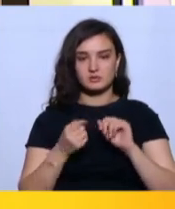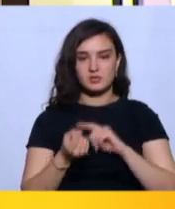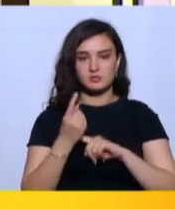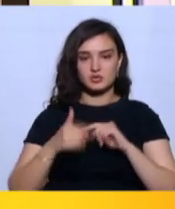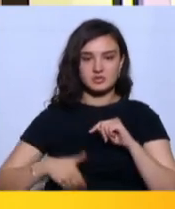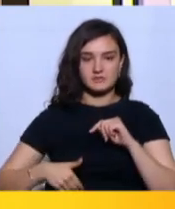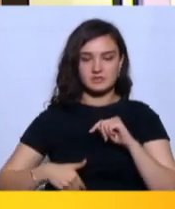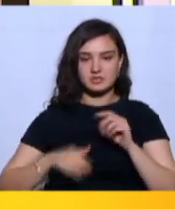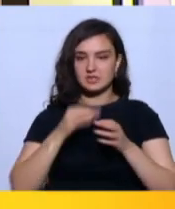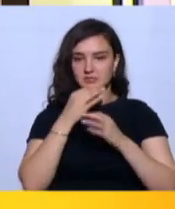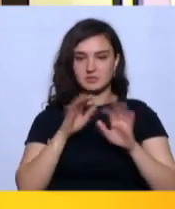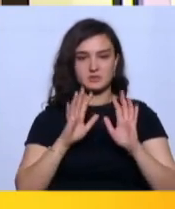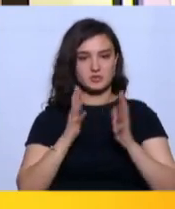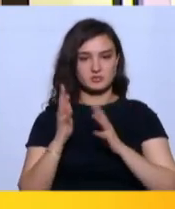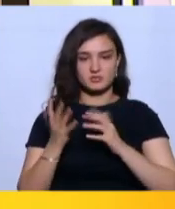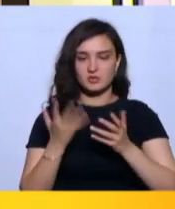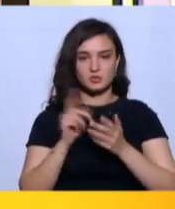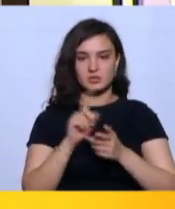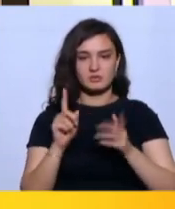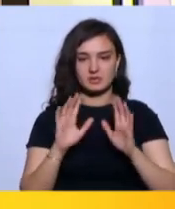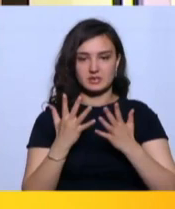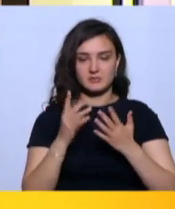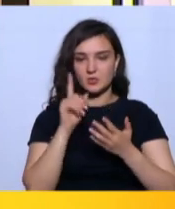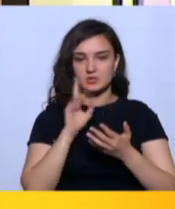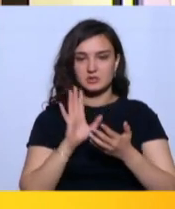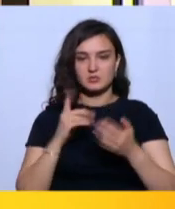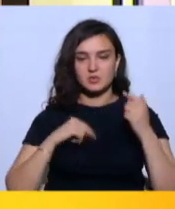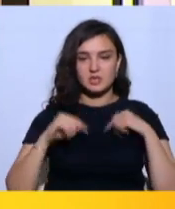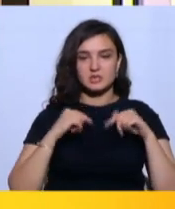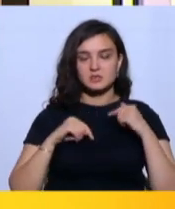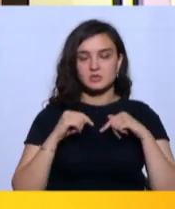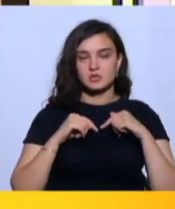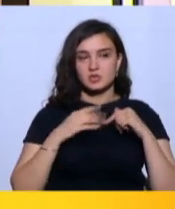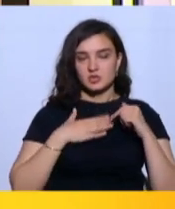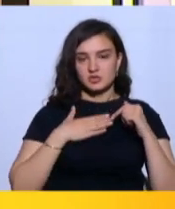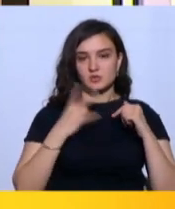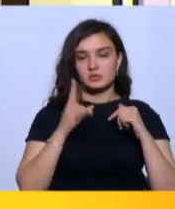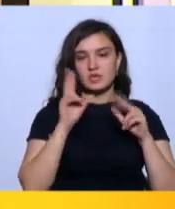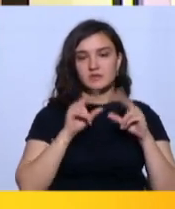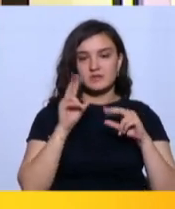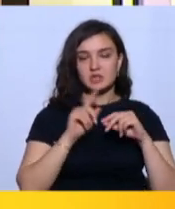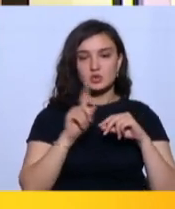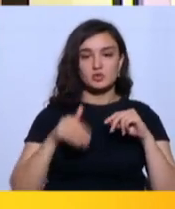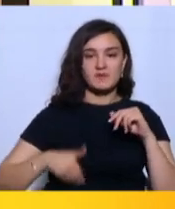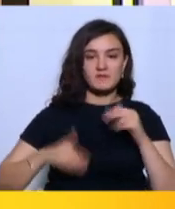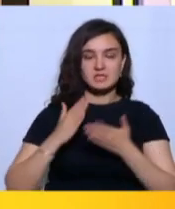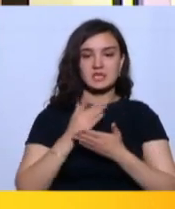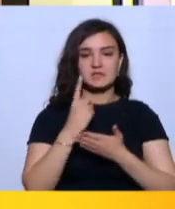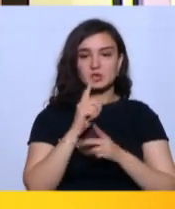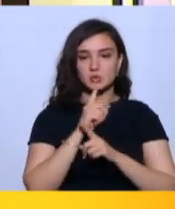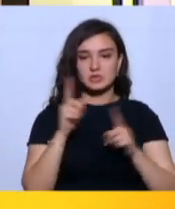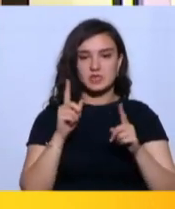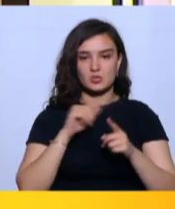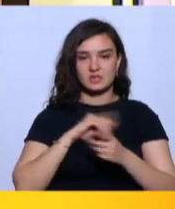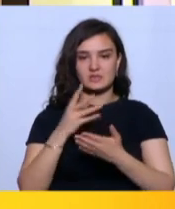ღვიძლის სამიზნე ნებისმიერ შემთხვევაში, თუ რამ ხდება უსიამოვნება ორგანიზმში, ჩვენ ისიც უნდა გავითვალისწინოთ, რომ ღვიძლს აქვს ერთი